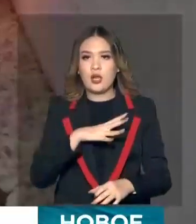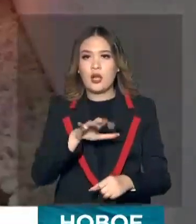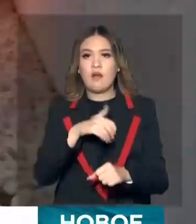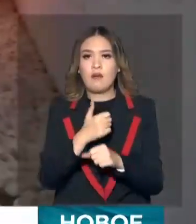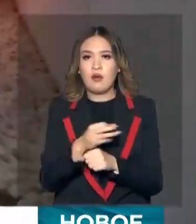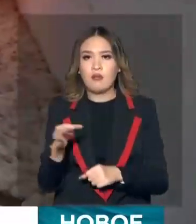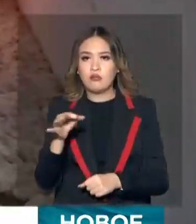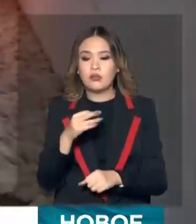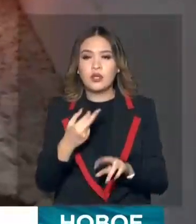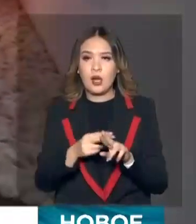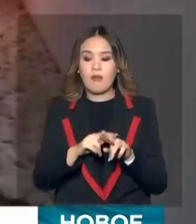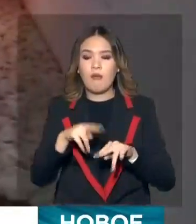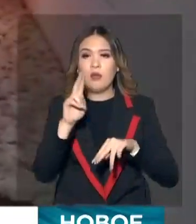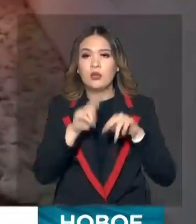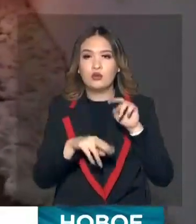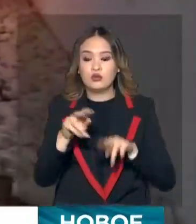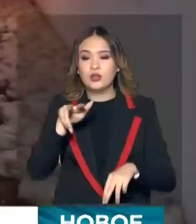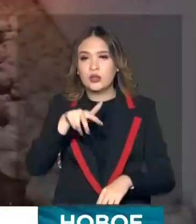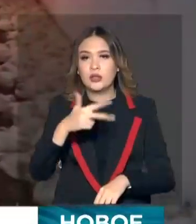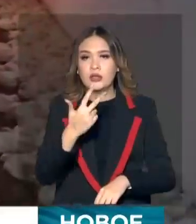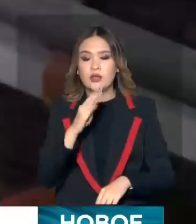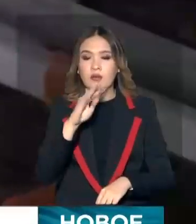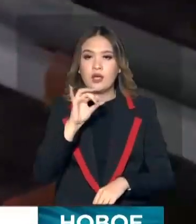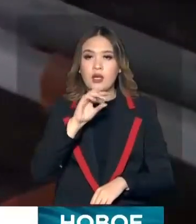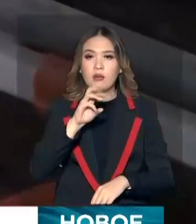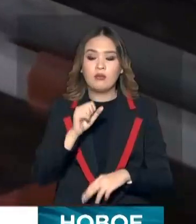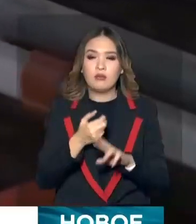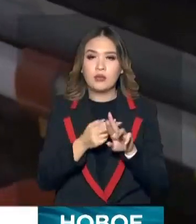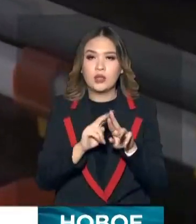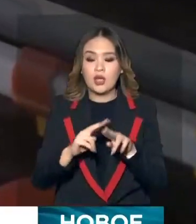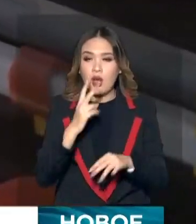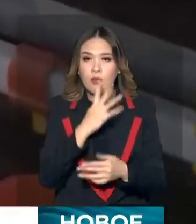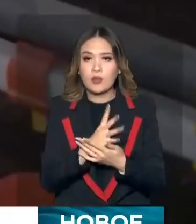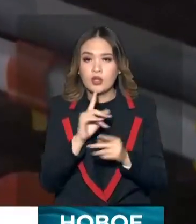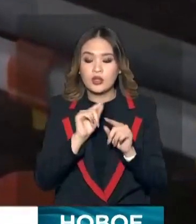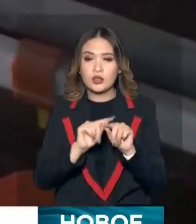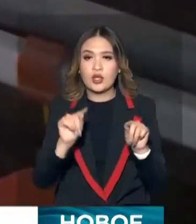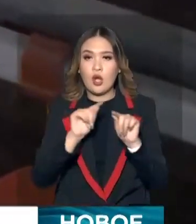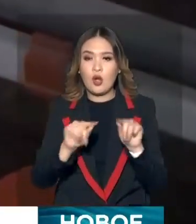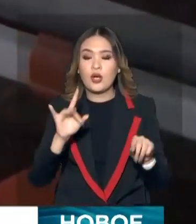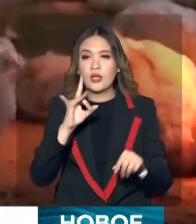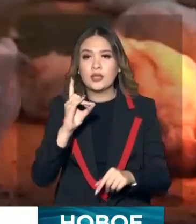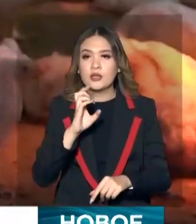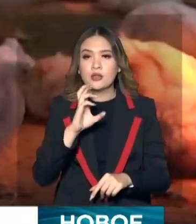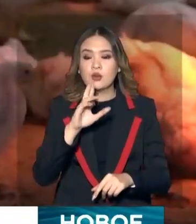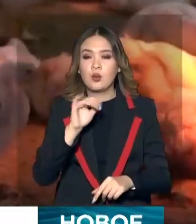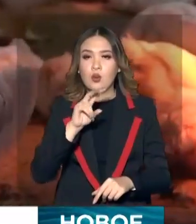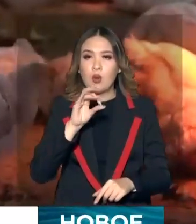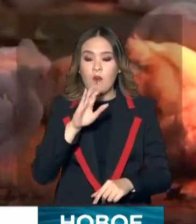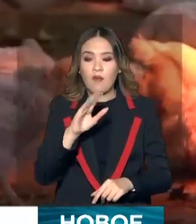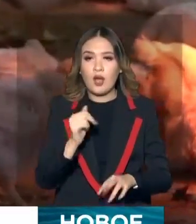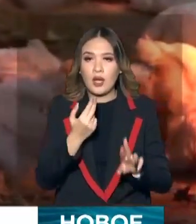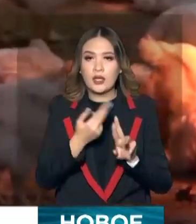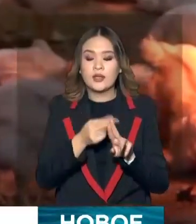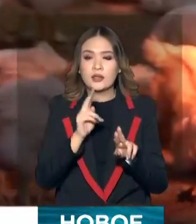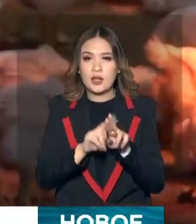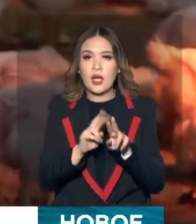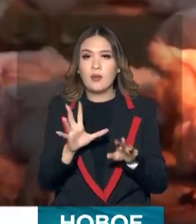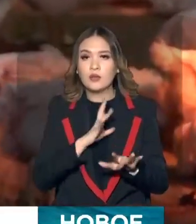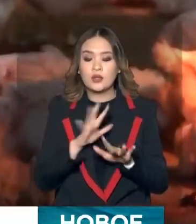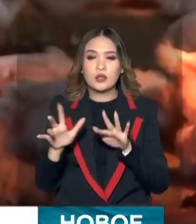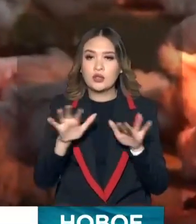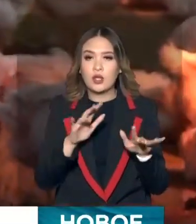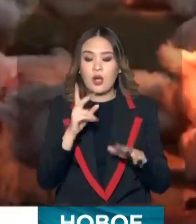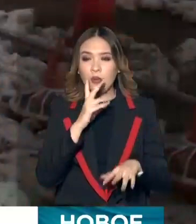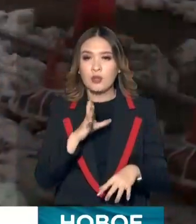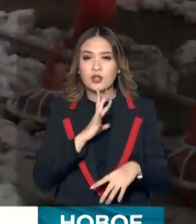дал поручение построить еще 33 фермы. Опыт кордайцев распространят в районах Турар-Рыскулова и Меркинском. А действующие птицеводы